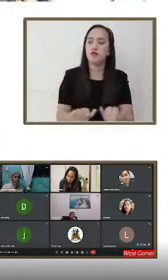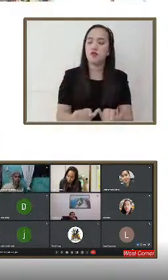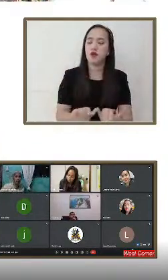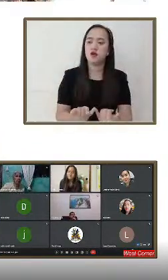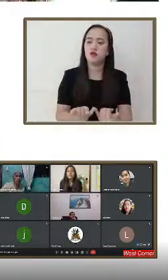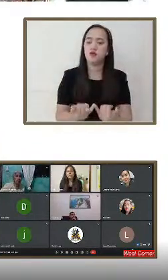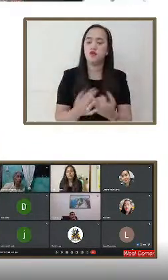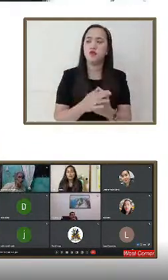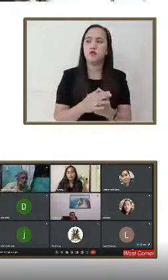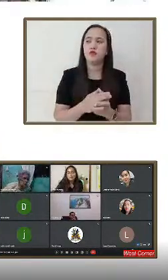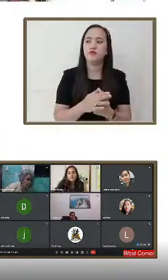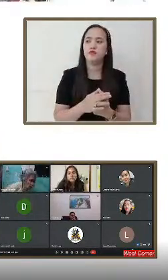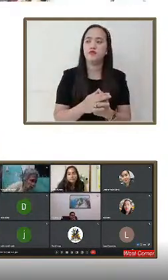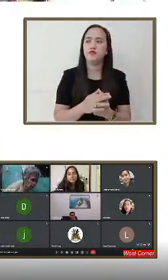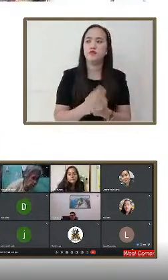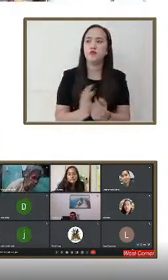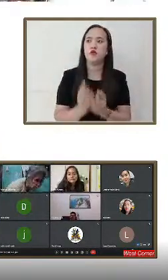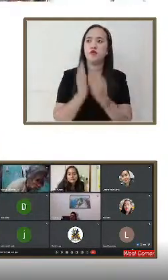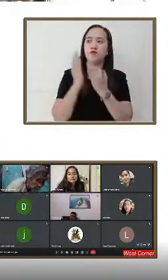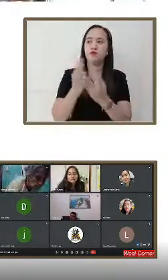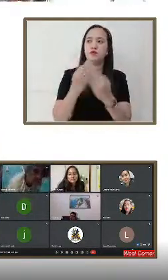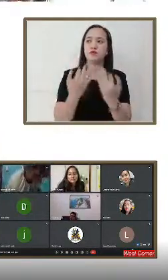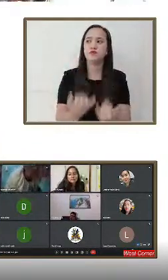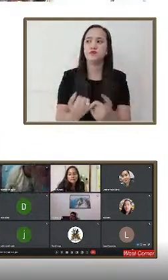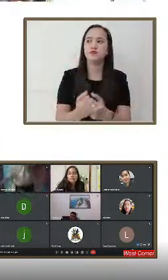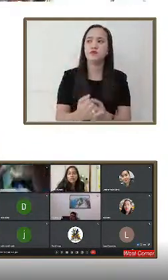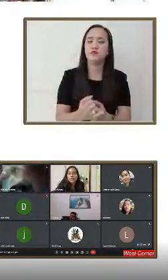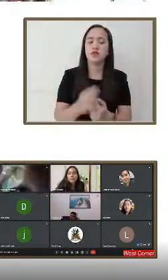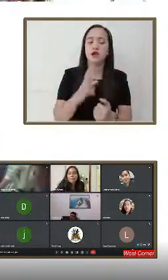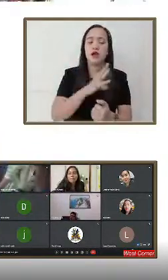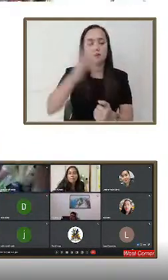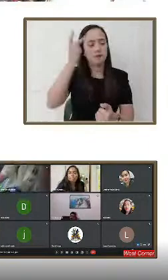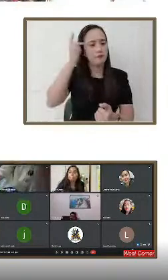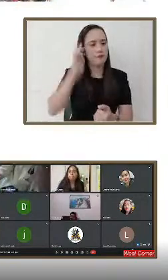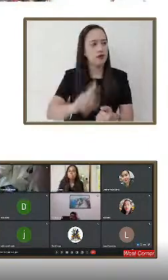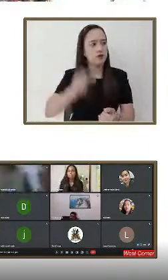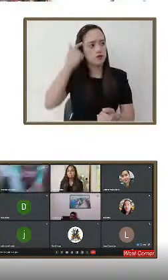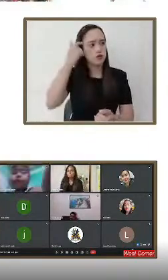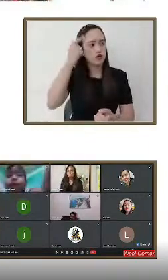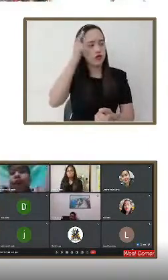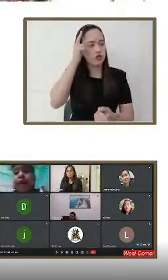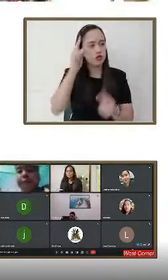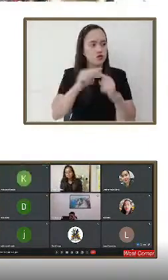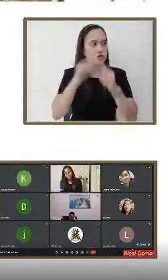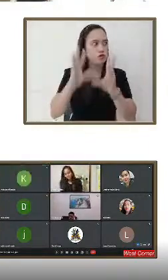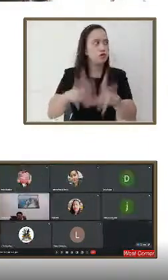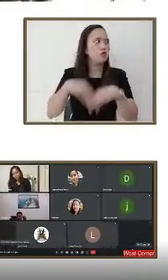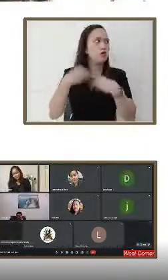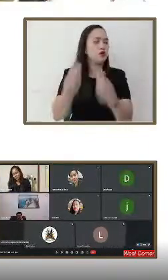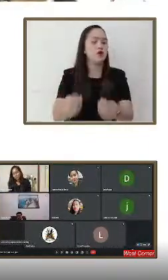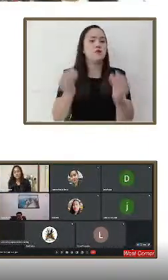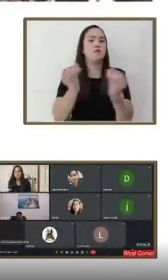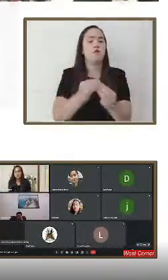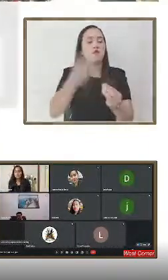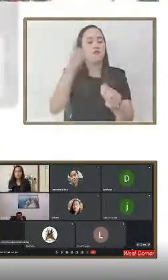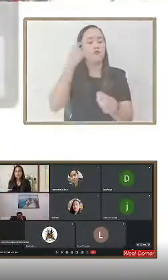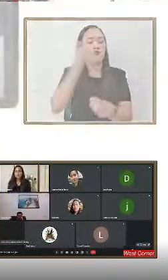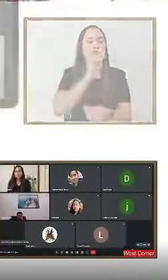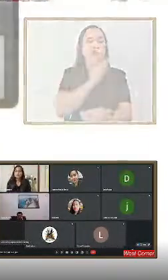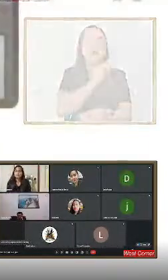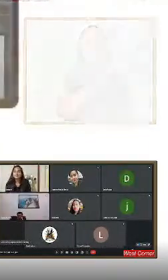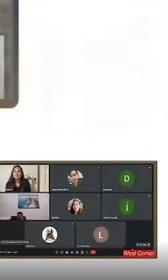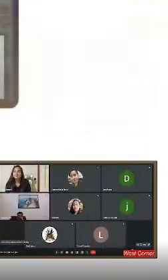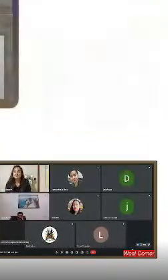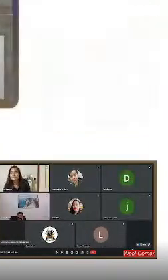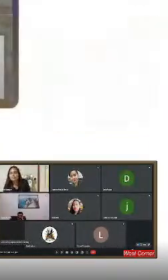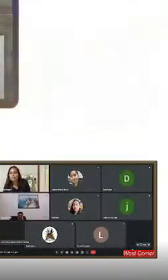tonight. And once again, I'd like to encourage you to give more for the ministry and always